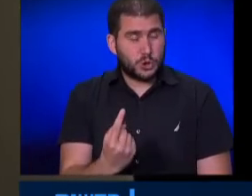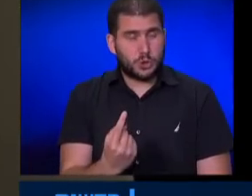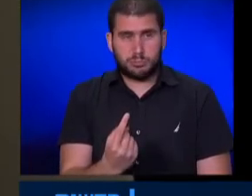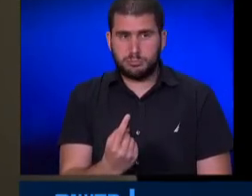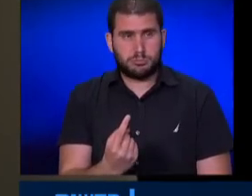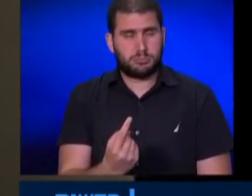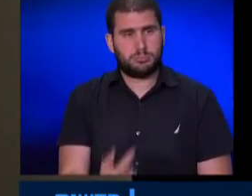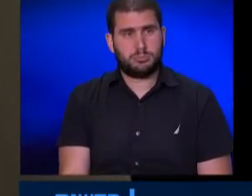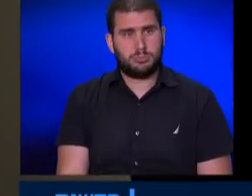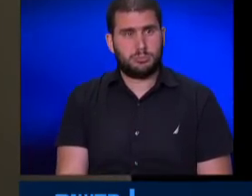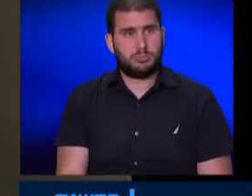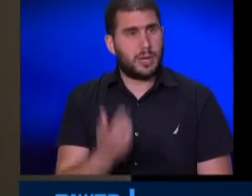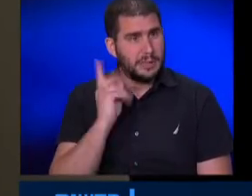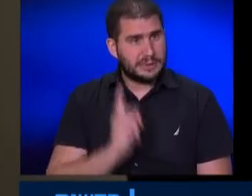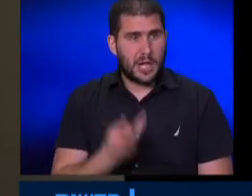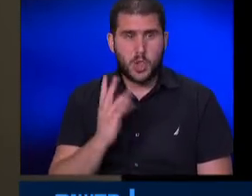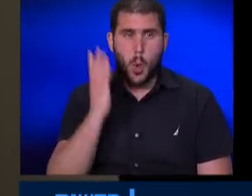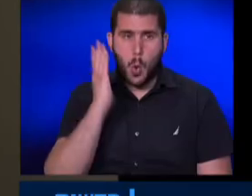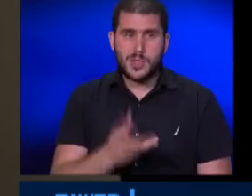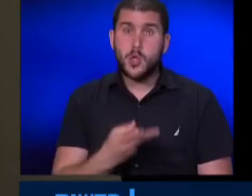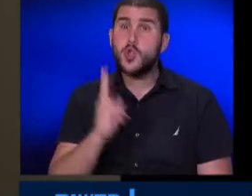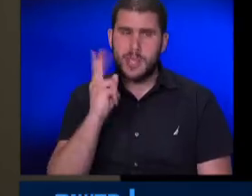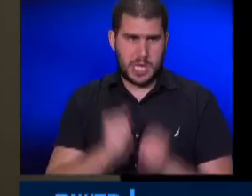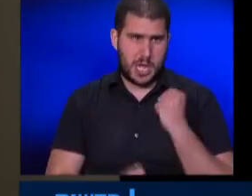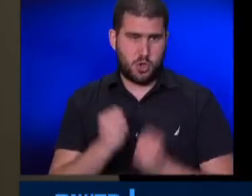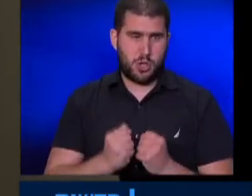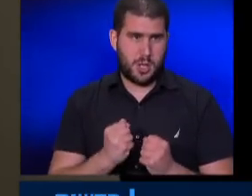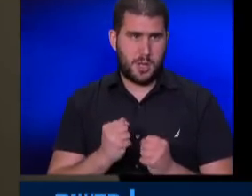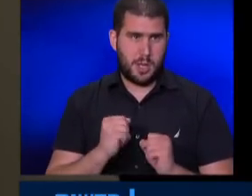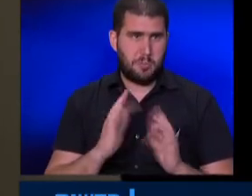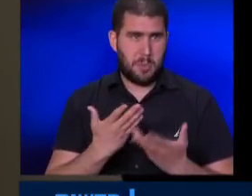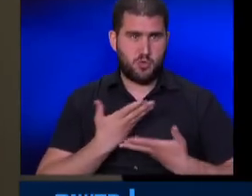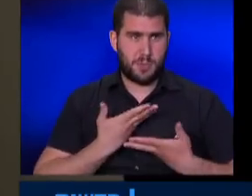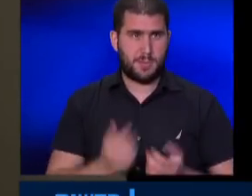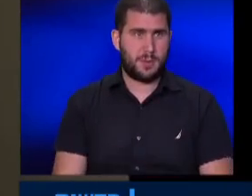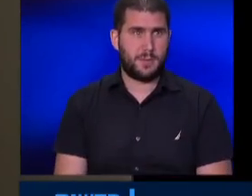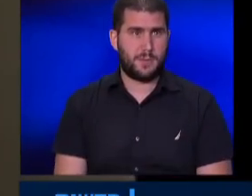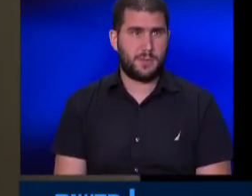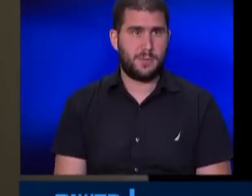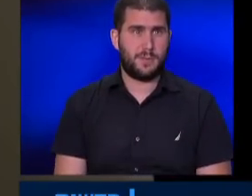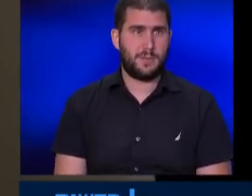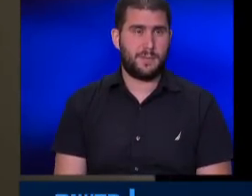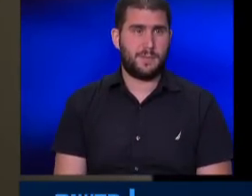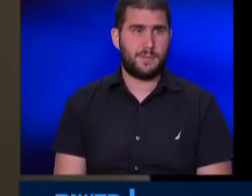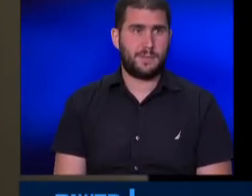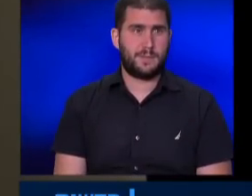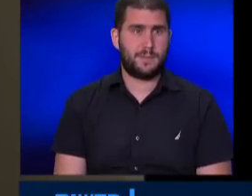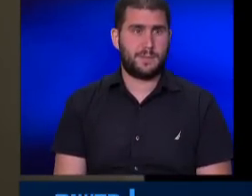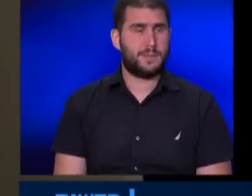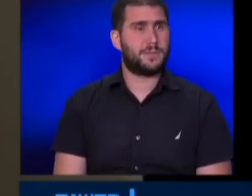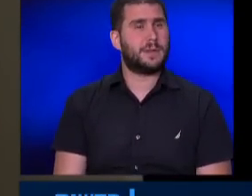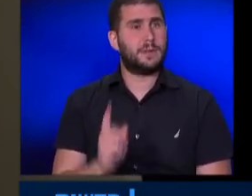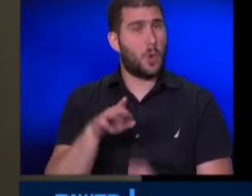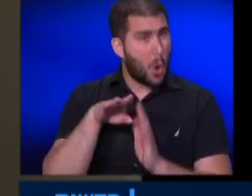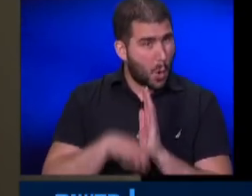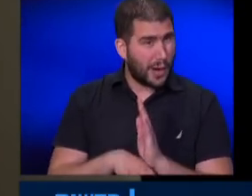שהעונש שלו, הוא היה צריך להיות עונש יותר קשה ממה שהוא קיבל, אז עוד